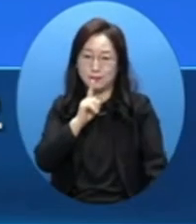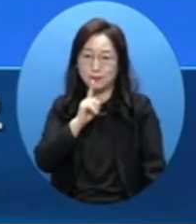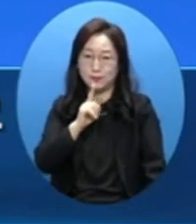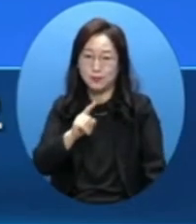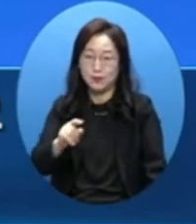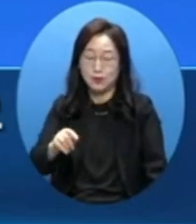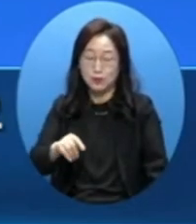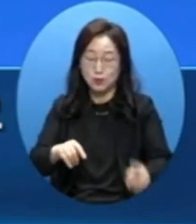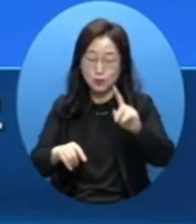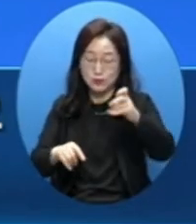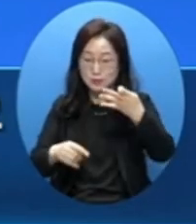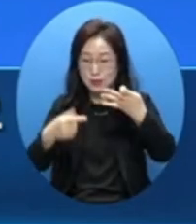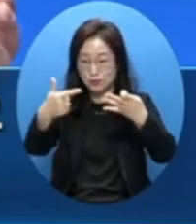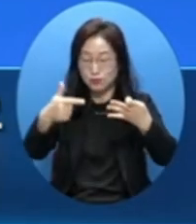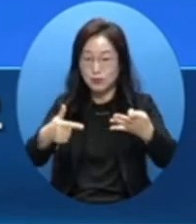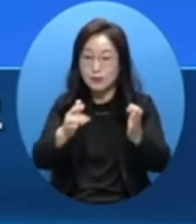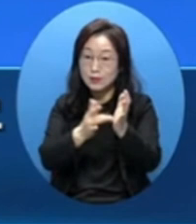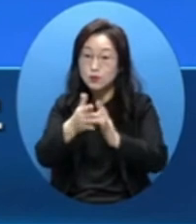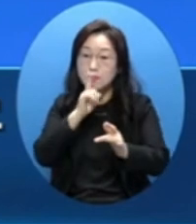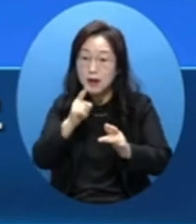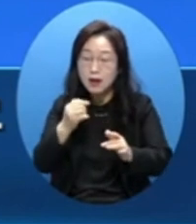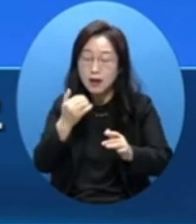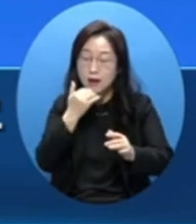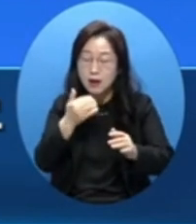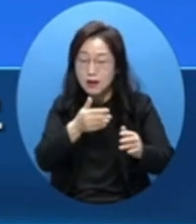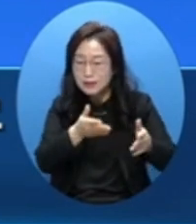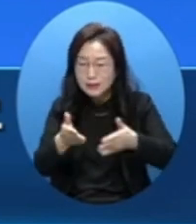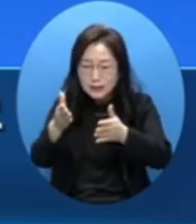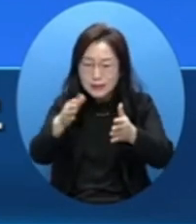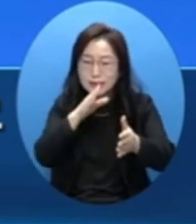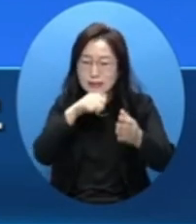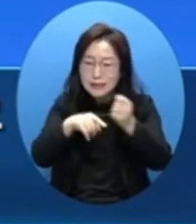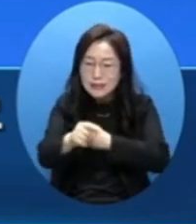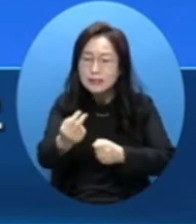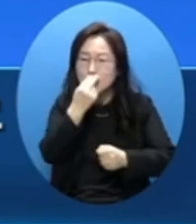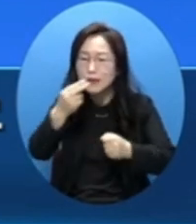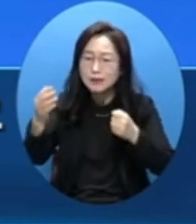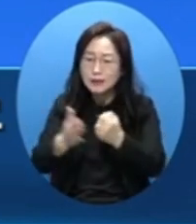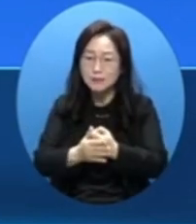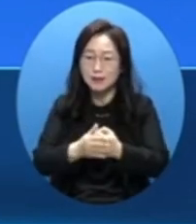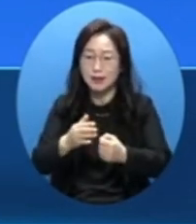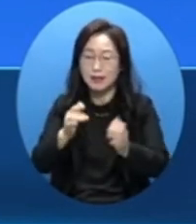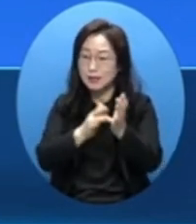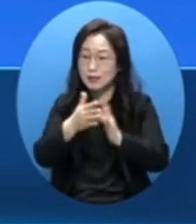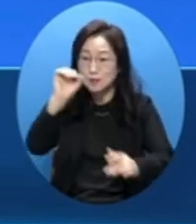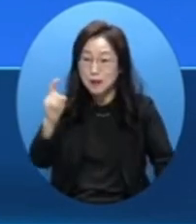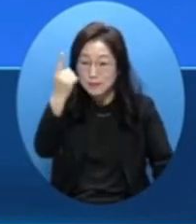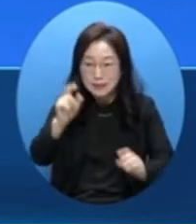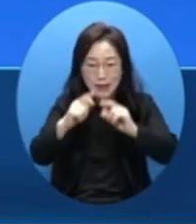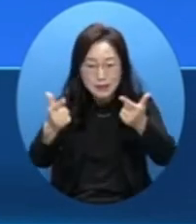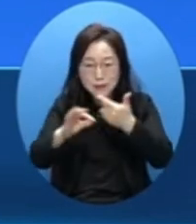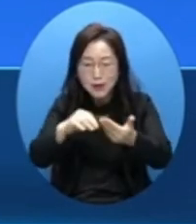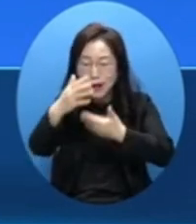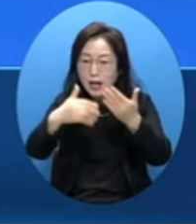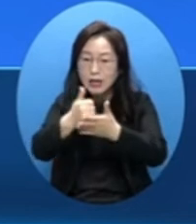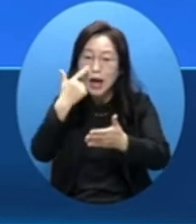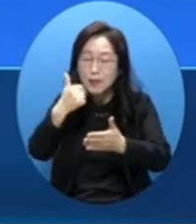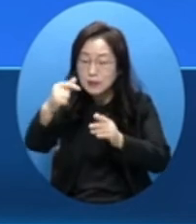말씀하십니다. 예수께서 이르시되 내가 곧 길이요 진리요 생명이니 나로 말미암지 않고는 아버지께로 올 자가 없느니라.